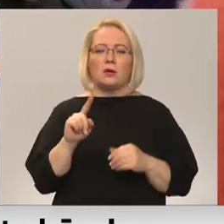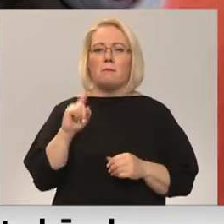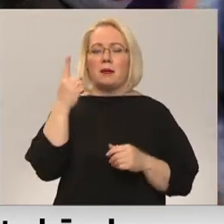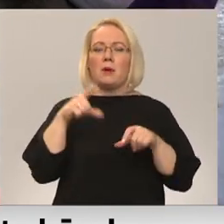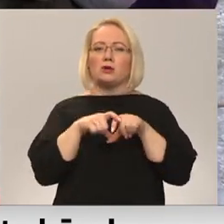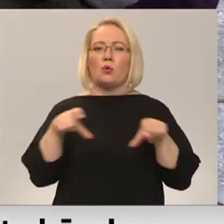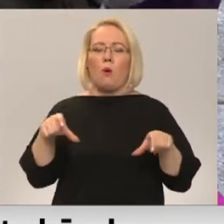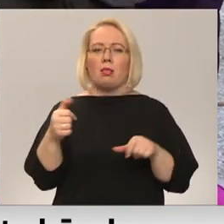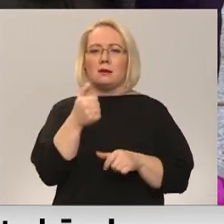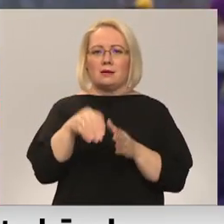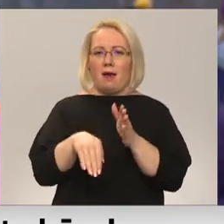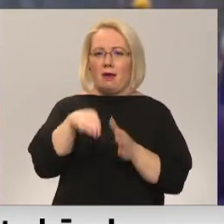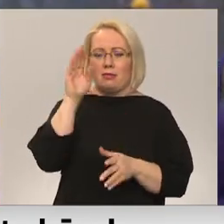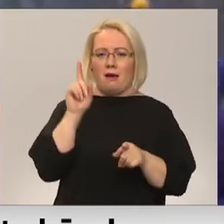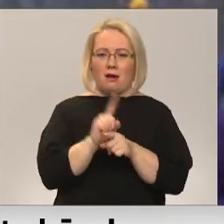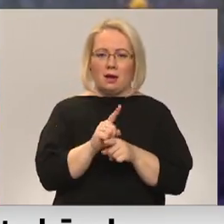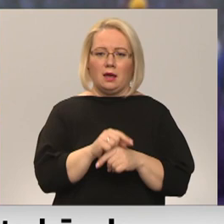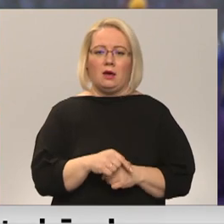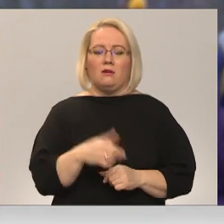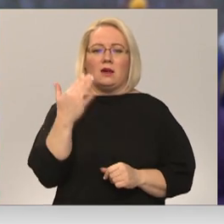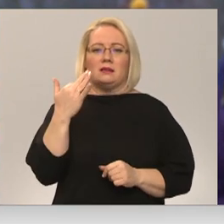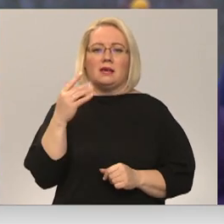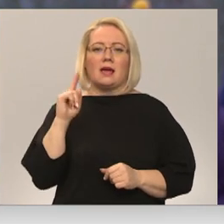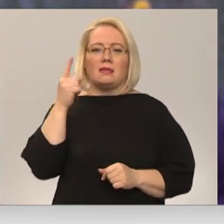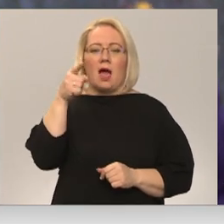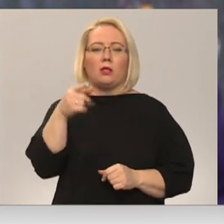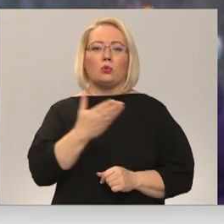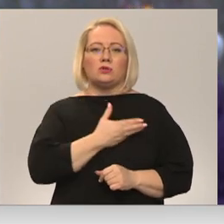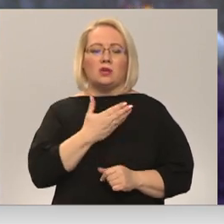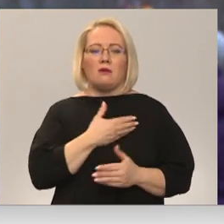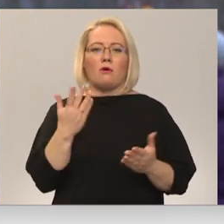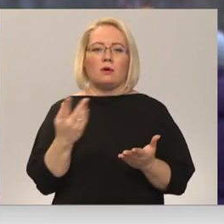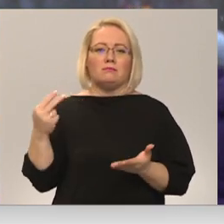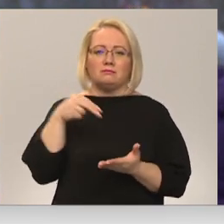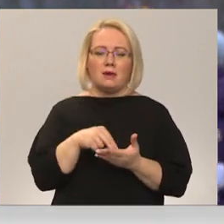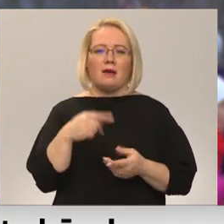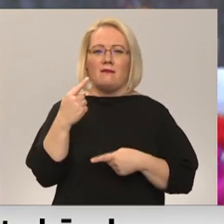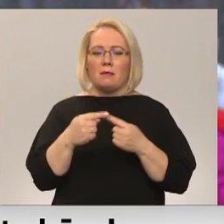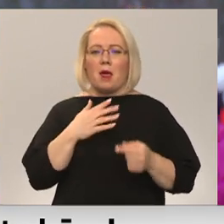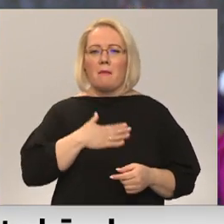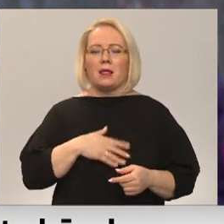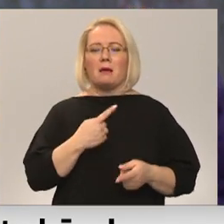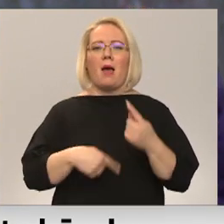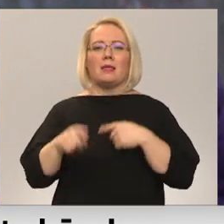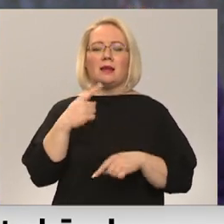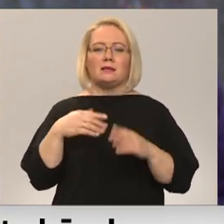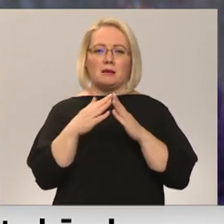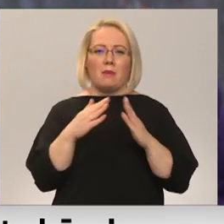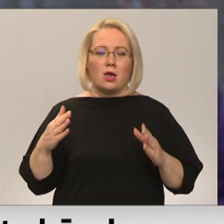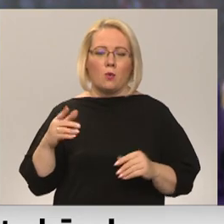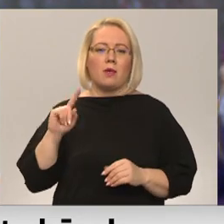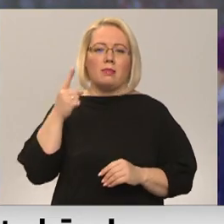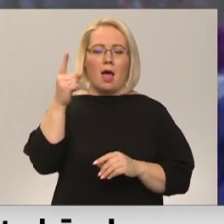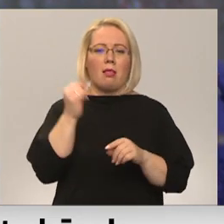skolas gadi. Lai vai cik tu tālu dzīvē celtos, lai kur tu būtu, vienmēr ir patīkami atgriezties mājās. Ja tas vienmēr tu jau tālāk ceļo, ja tu